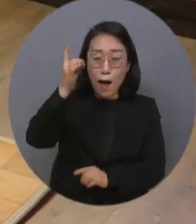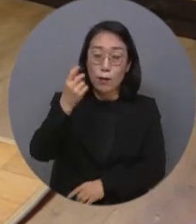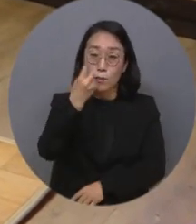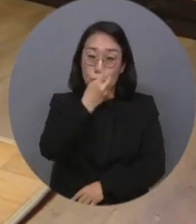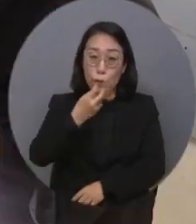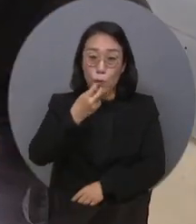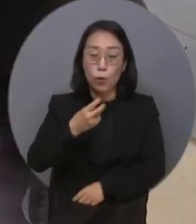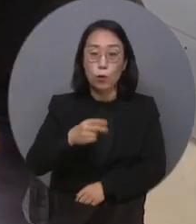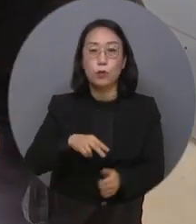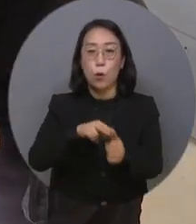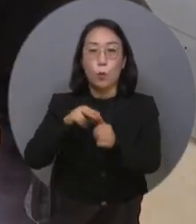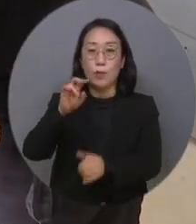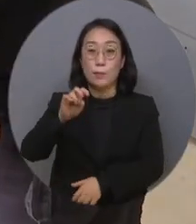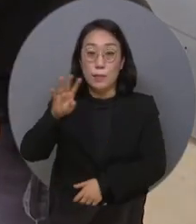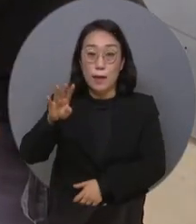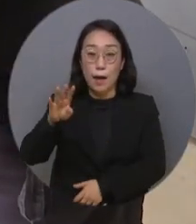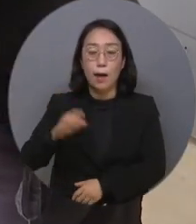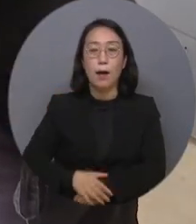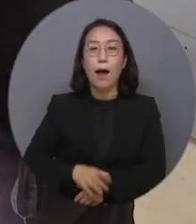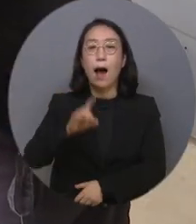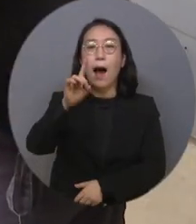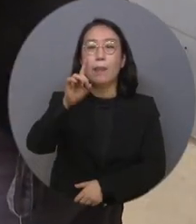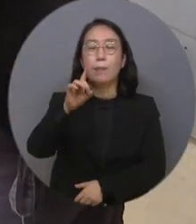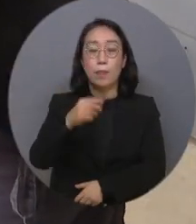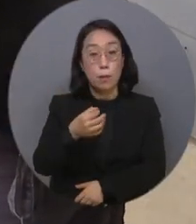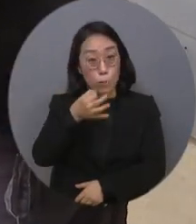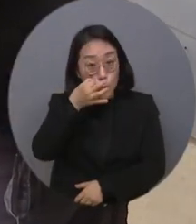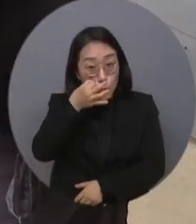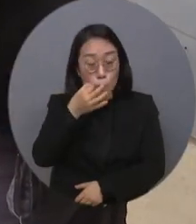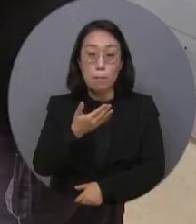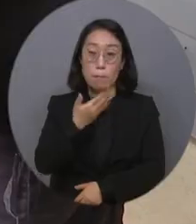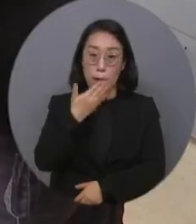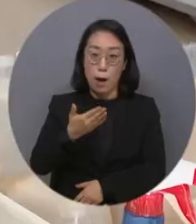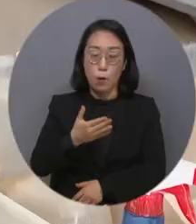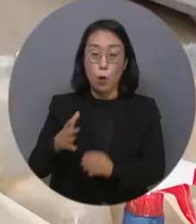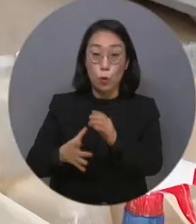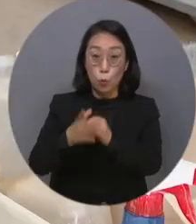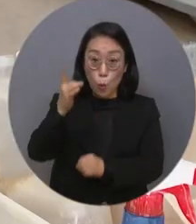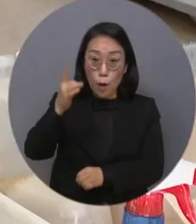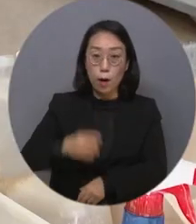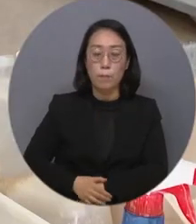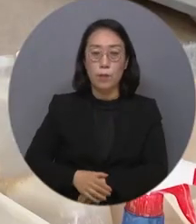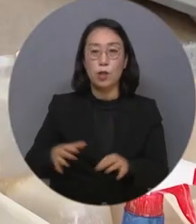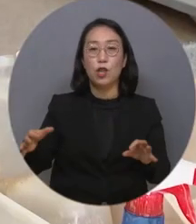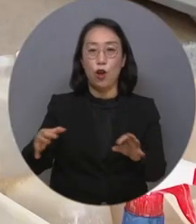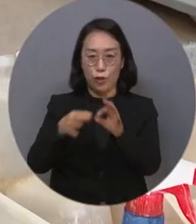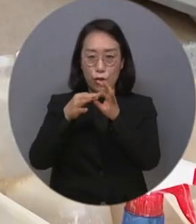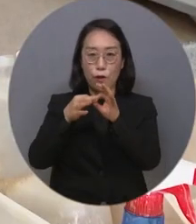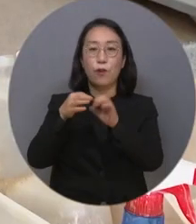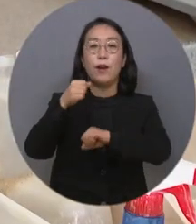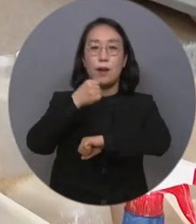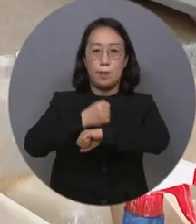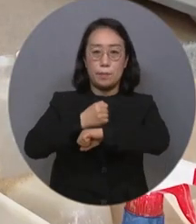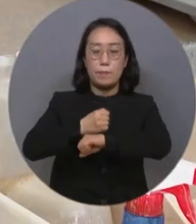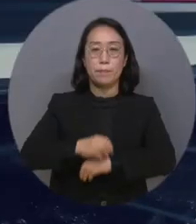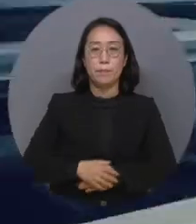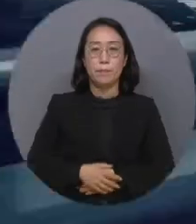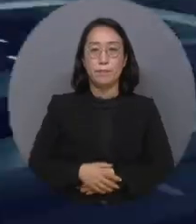정부24 온종일 돌봄 원스톱 서비스와 아이돌봄 통합 지원 플랫폼을 연계하기로 했습니다.